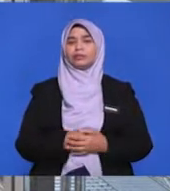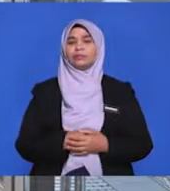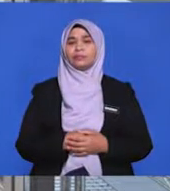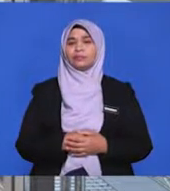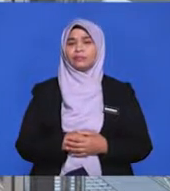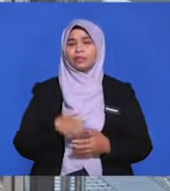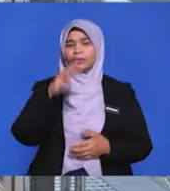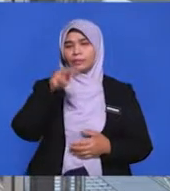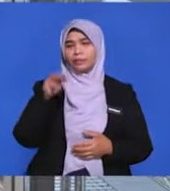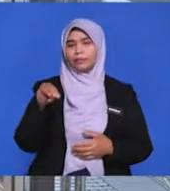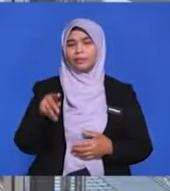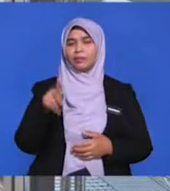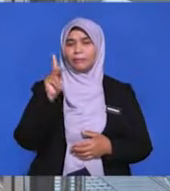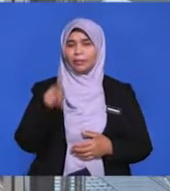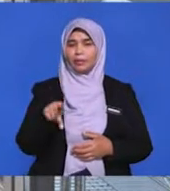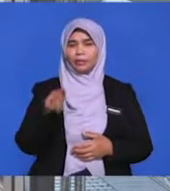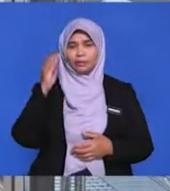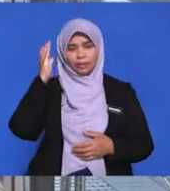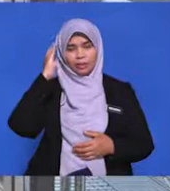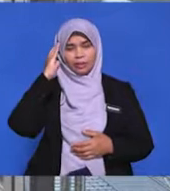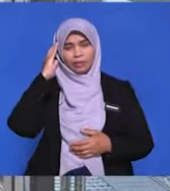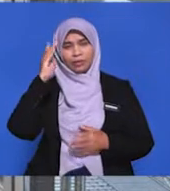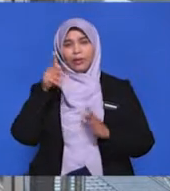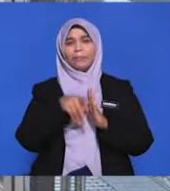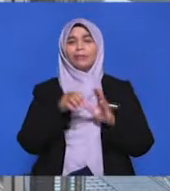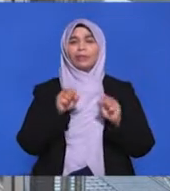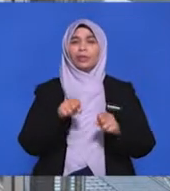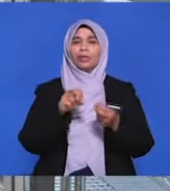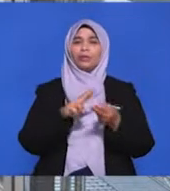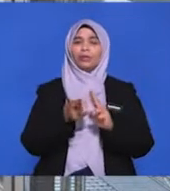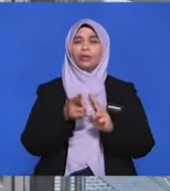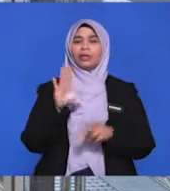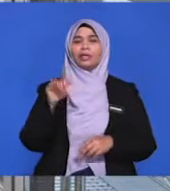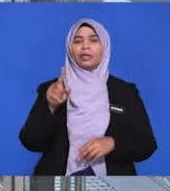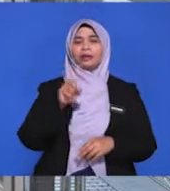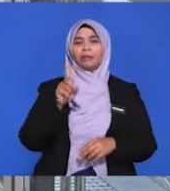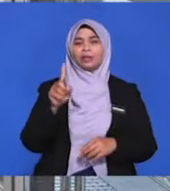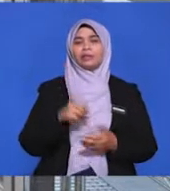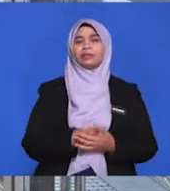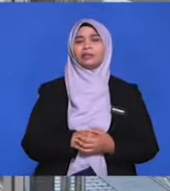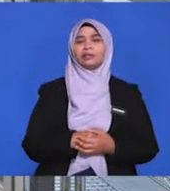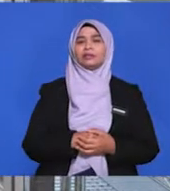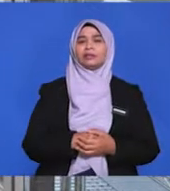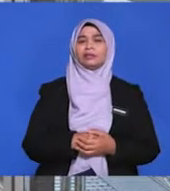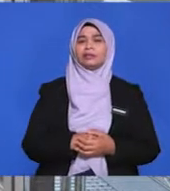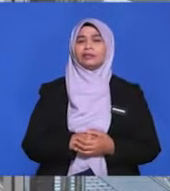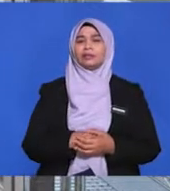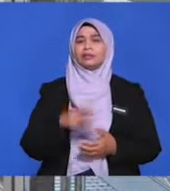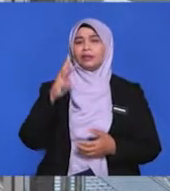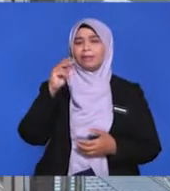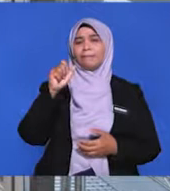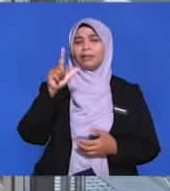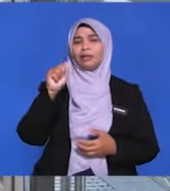hubungan murid-murid perlu mengetahui pembeli tebal yang manakah di mal akan yang manakah